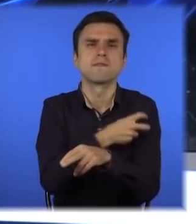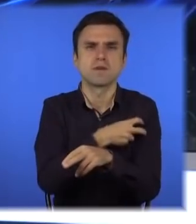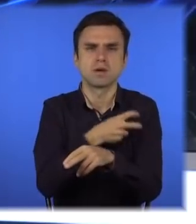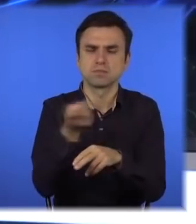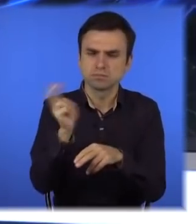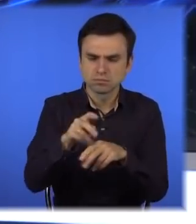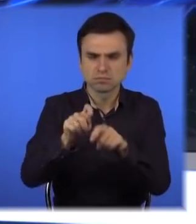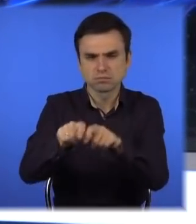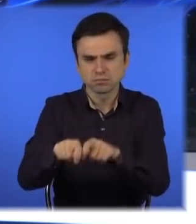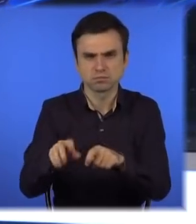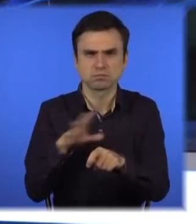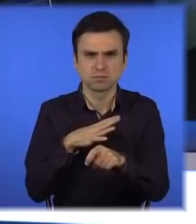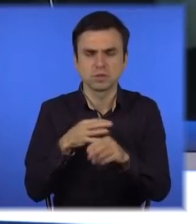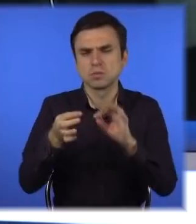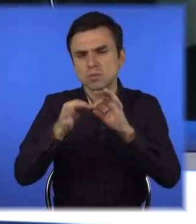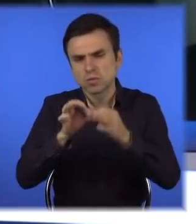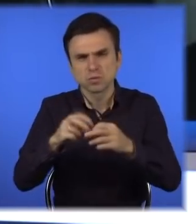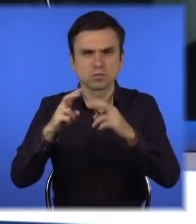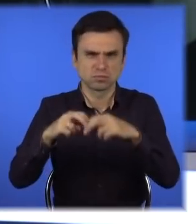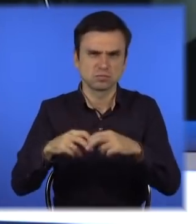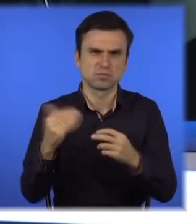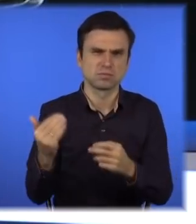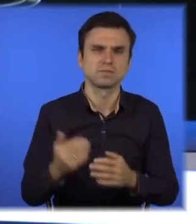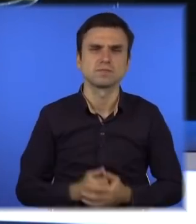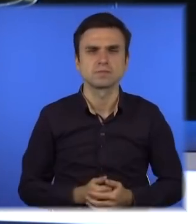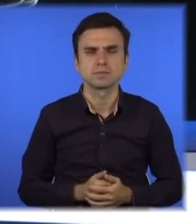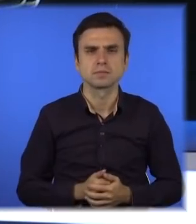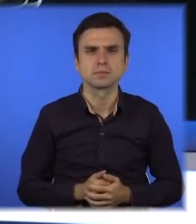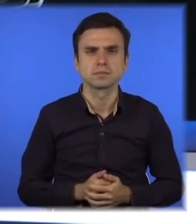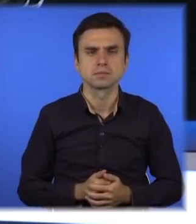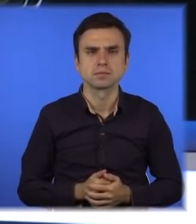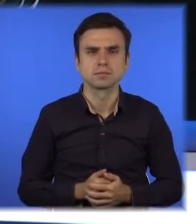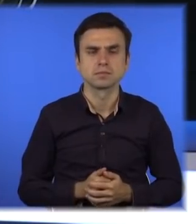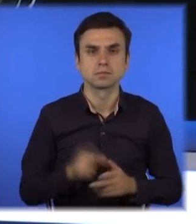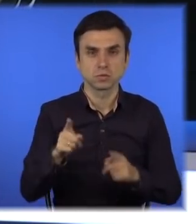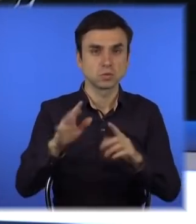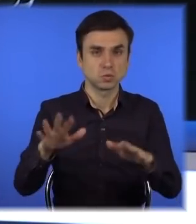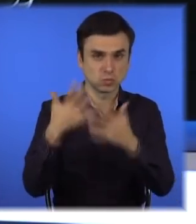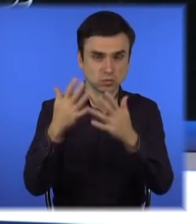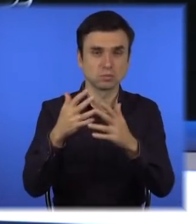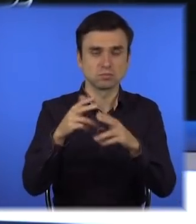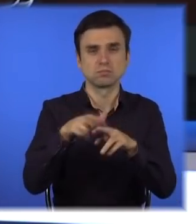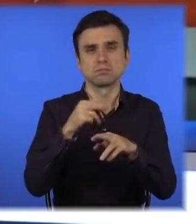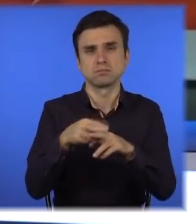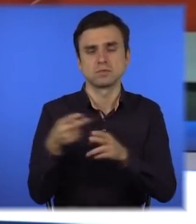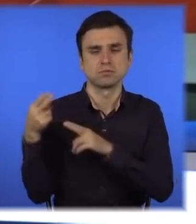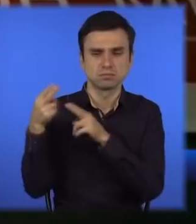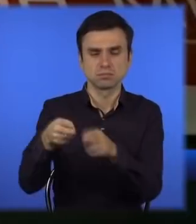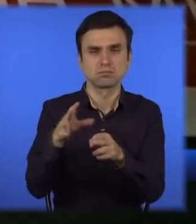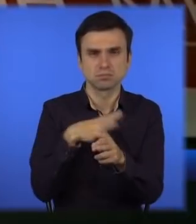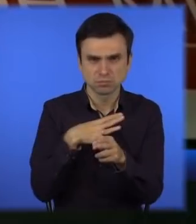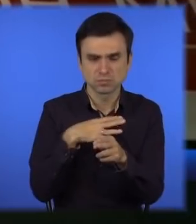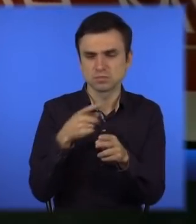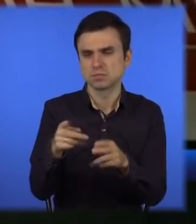Втомилася страждати 64-річна жінка, вкоротила собі віку, повісившись у власній квартирі. Все сталося ввечері